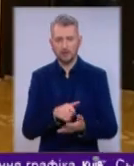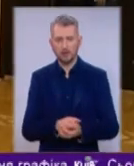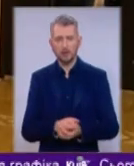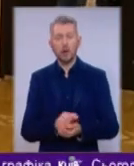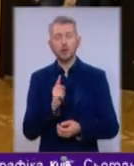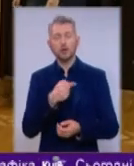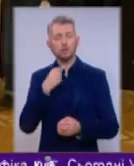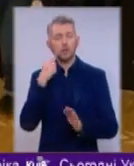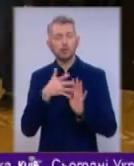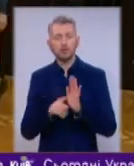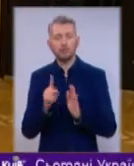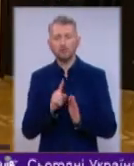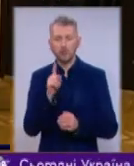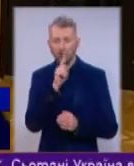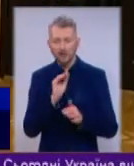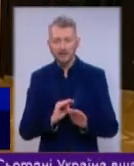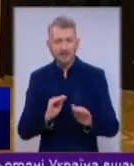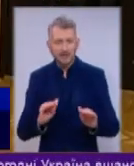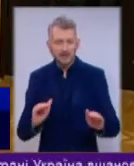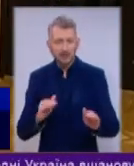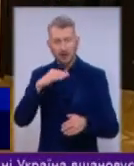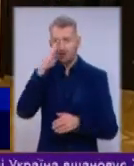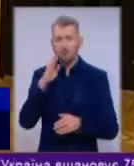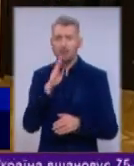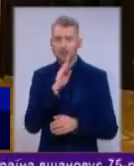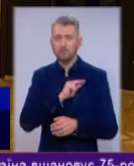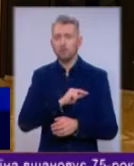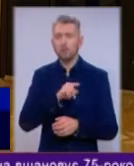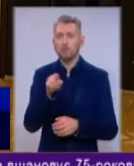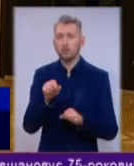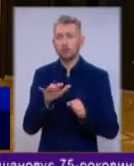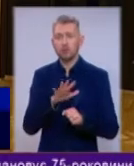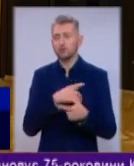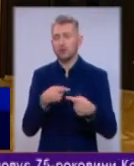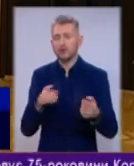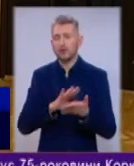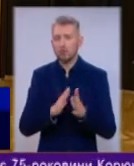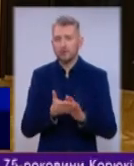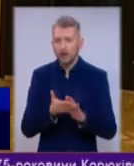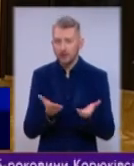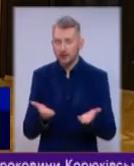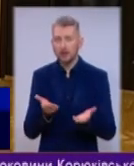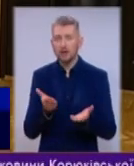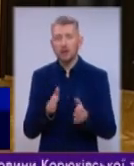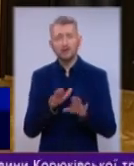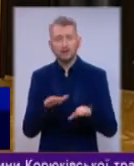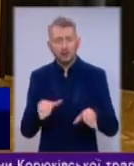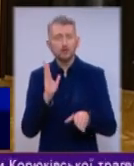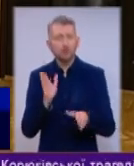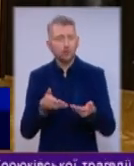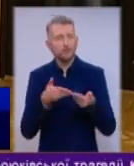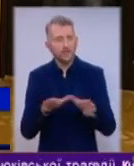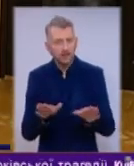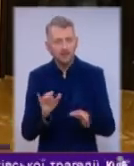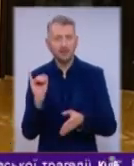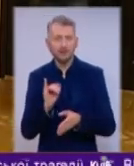ми розуміємо, що маленькі діти і у батьків на роботі можуть бути різні обставини, то відповідно дитсадочки будуть відкриті і,